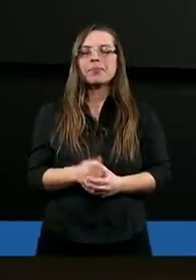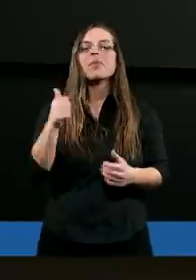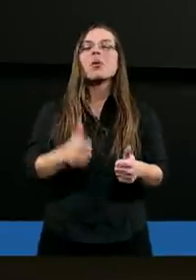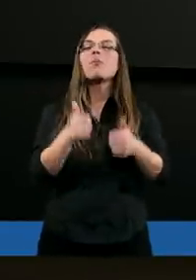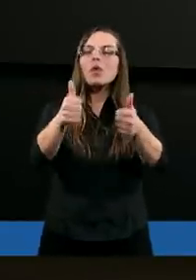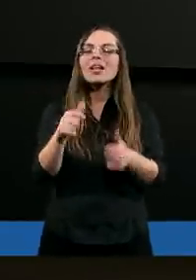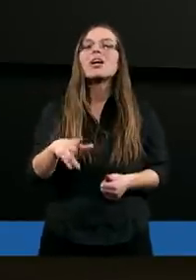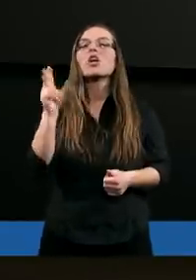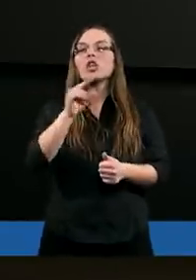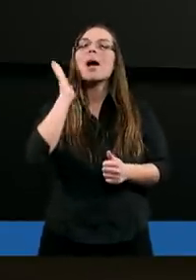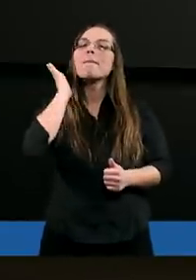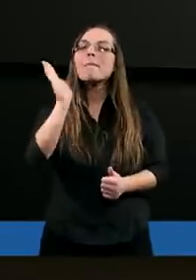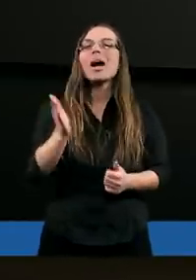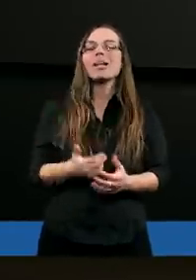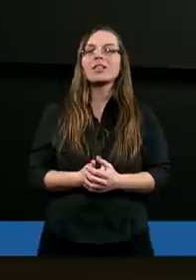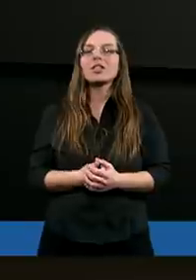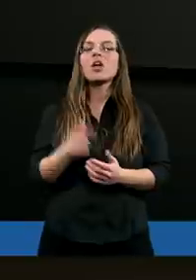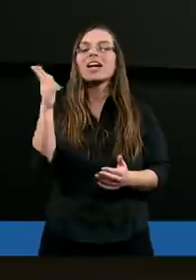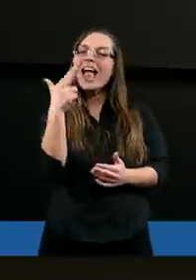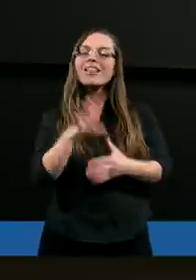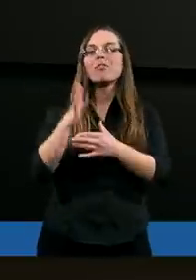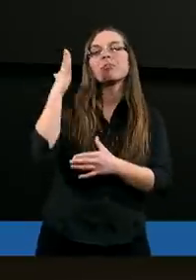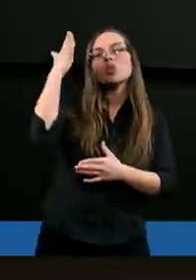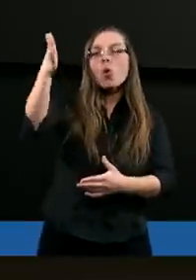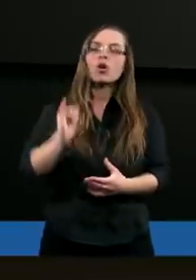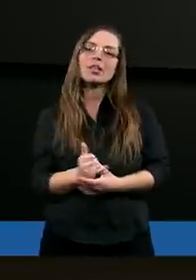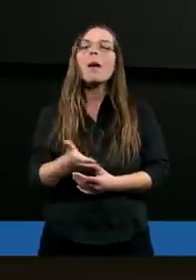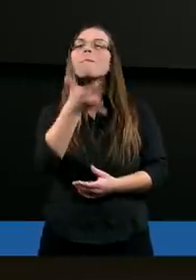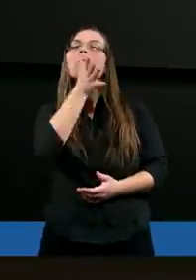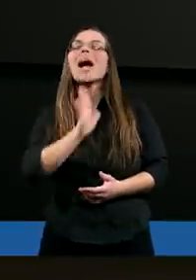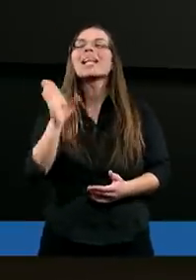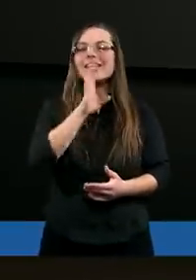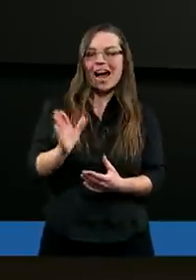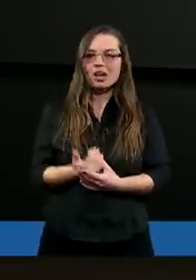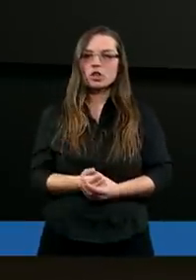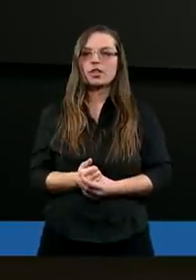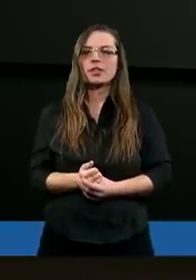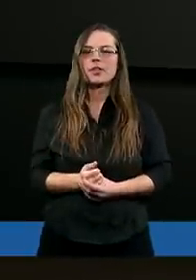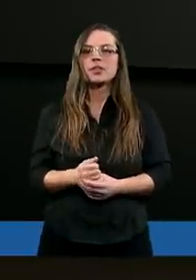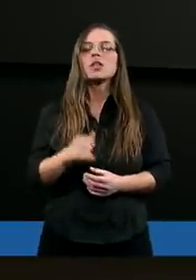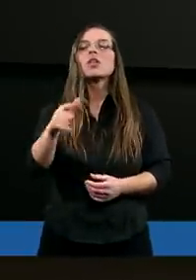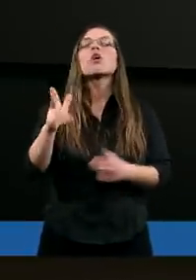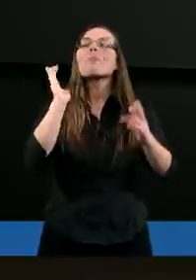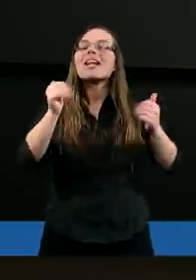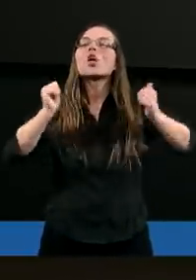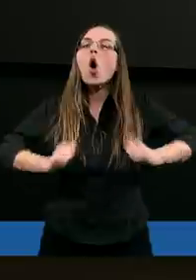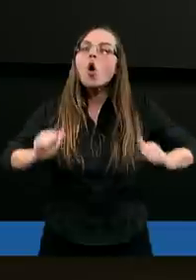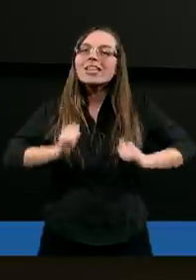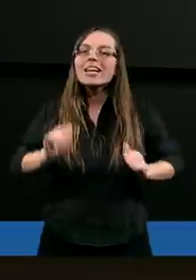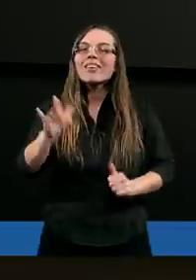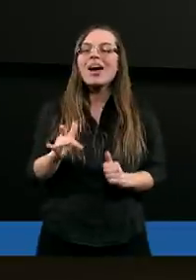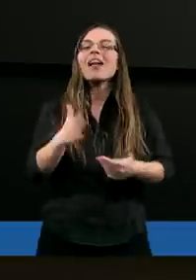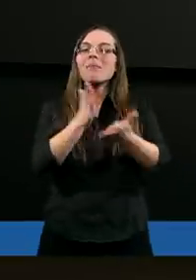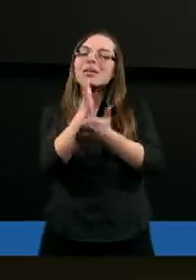przedstawili, że będzie kiedyś w przyszłości Mesjasz, który był oczekiwany przez